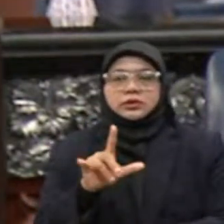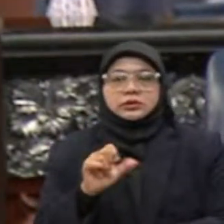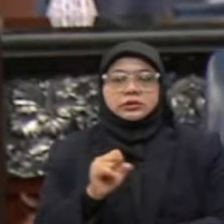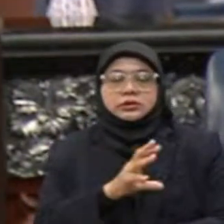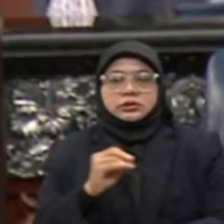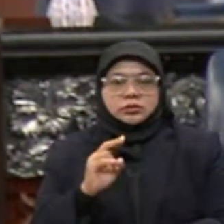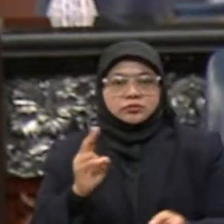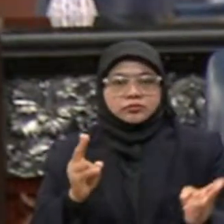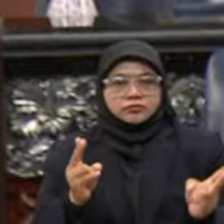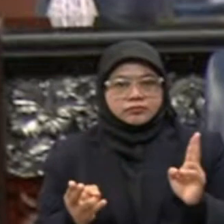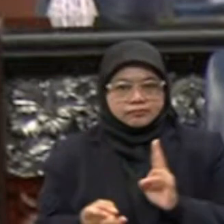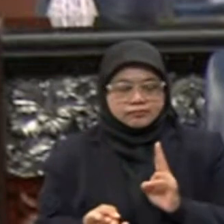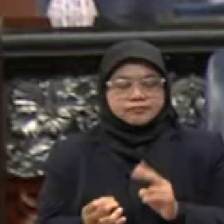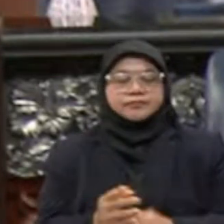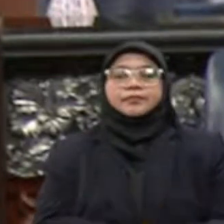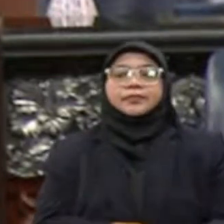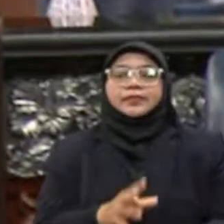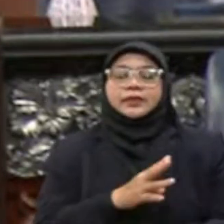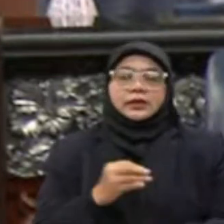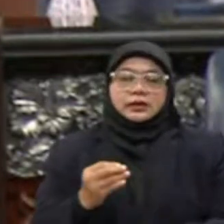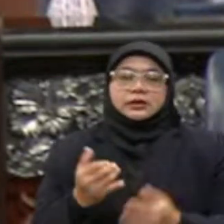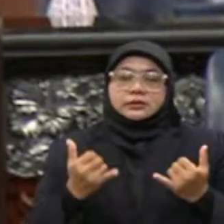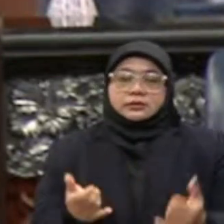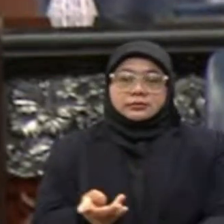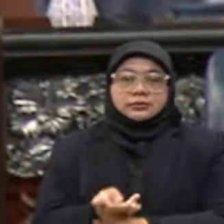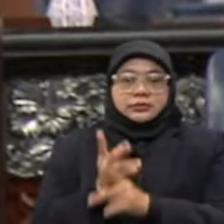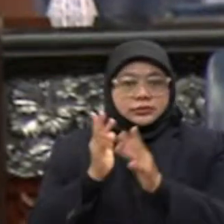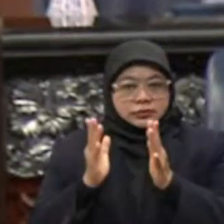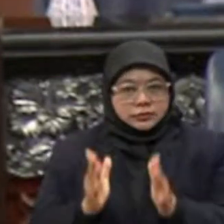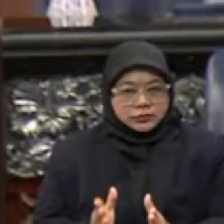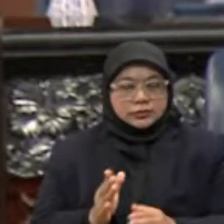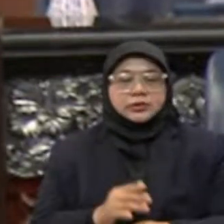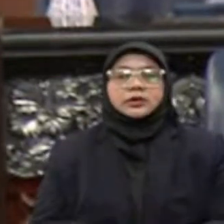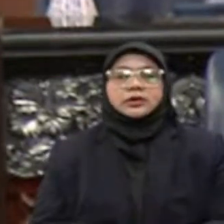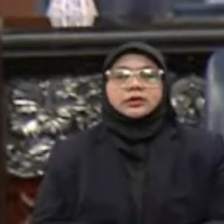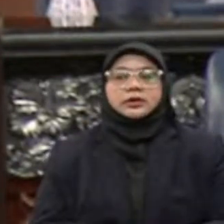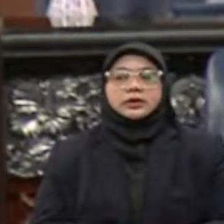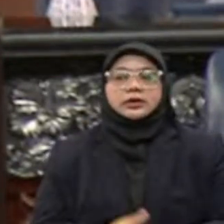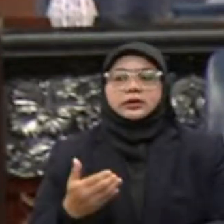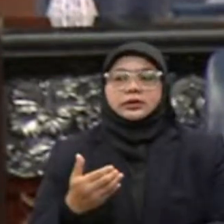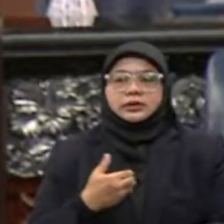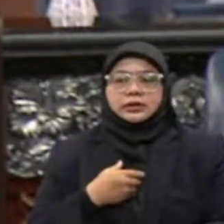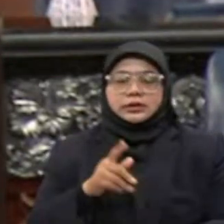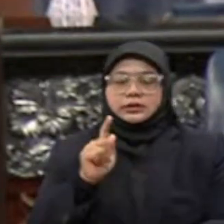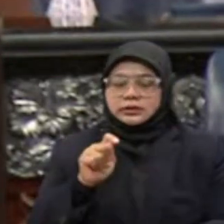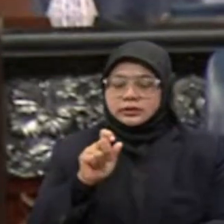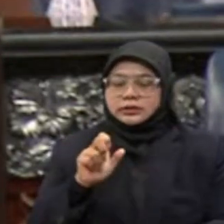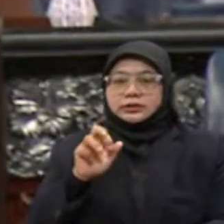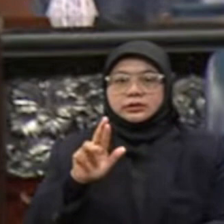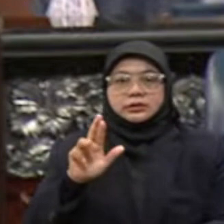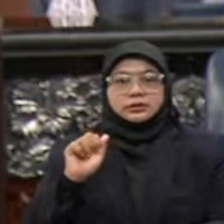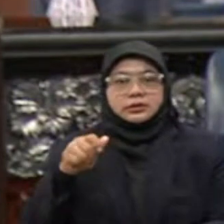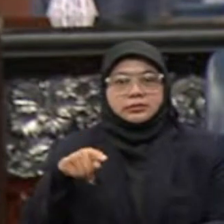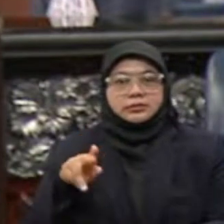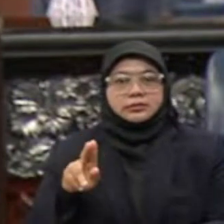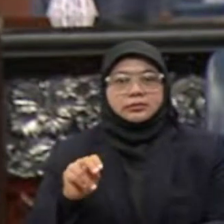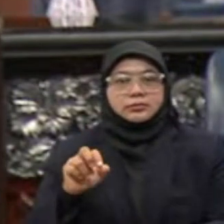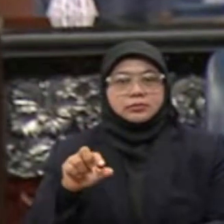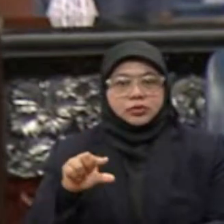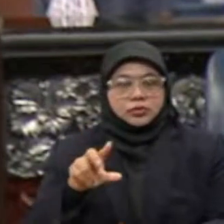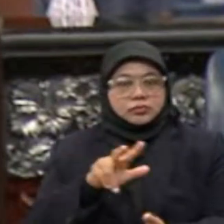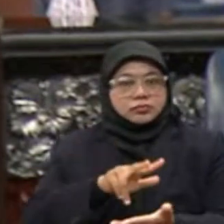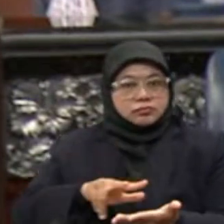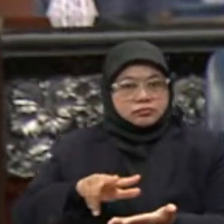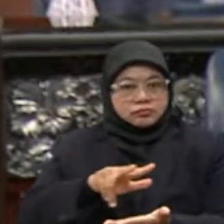berlaku Saya ingin menyebut bahwa hanya peminjam yang punya pinjaman berkadar terapung semuanya tadi